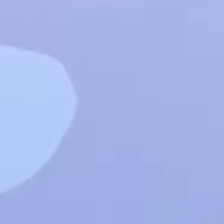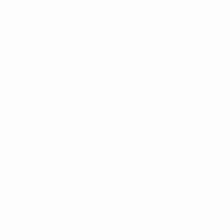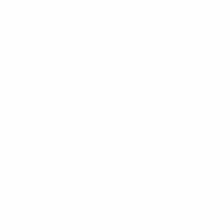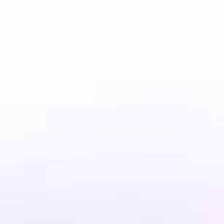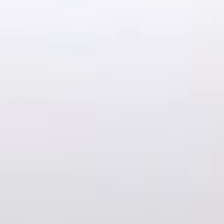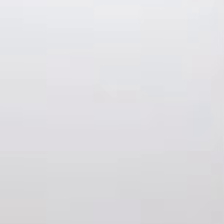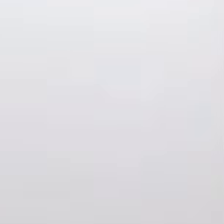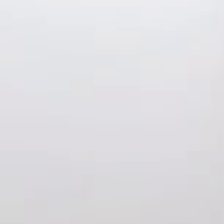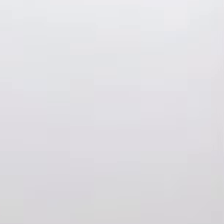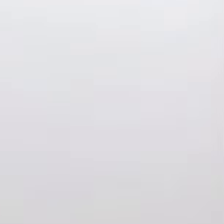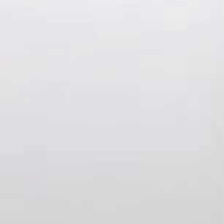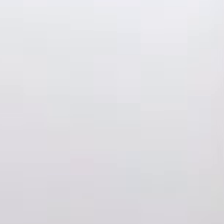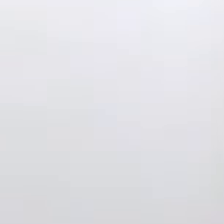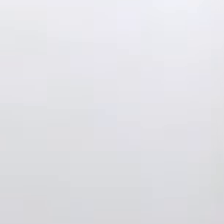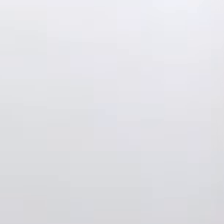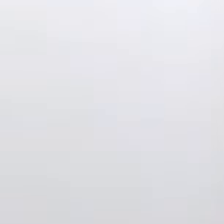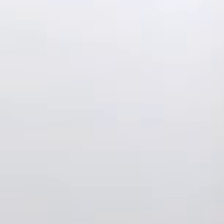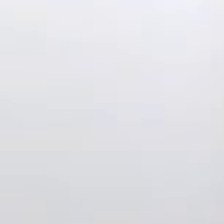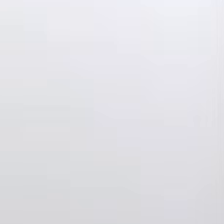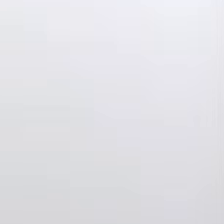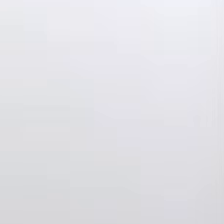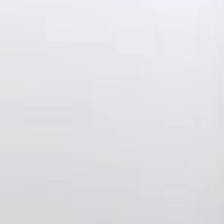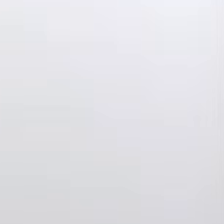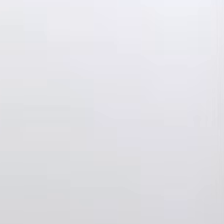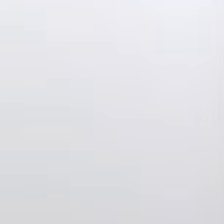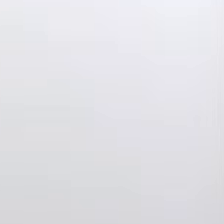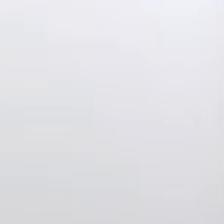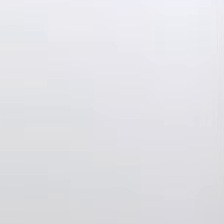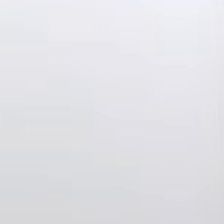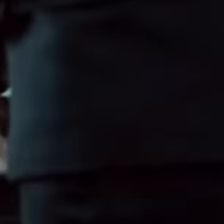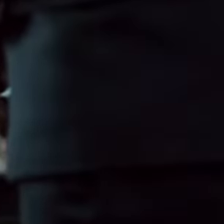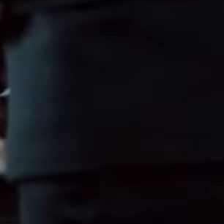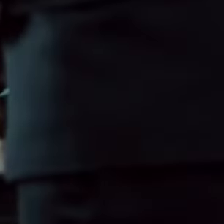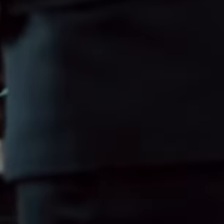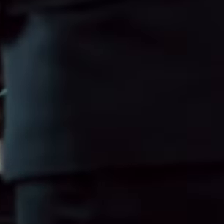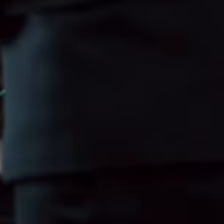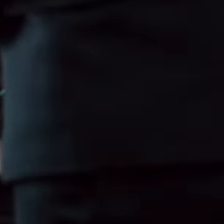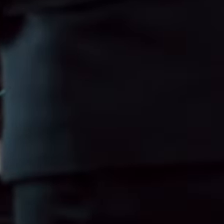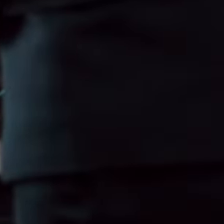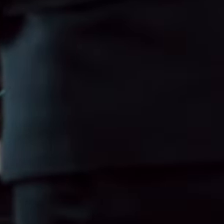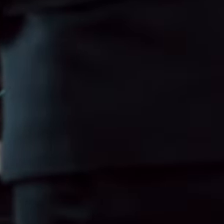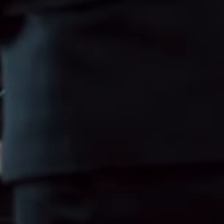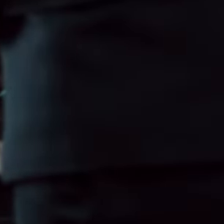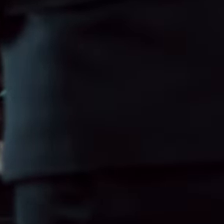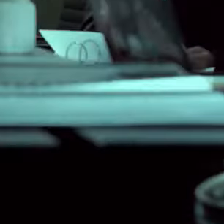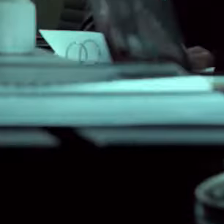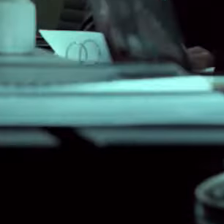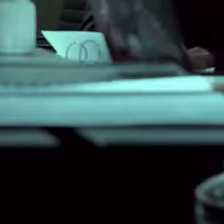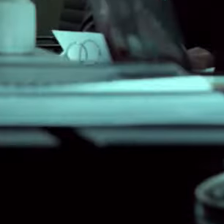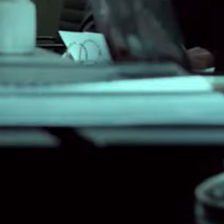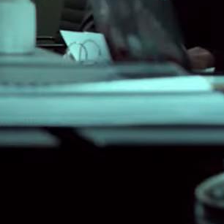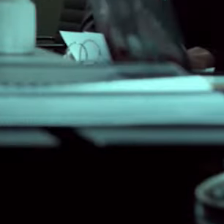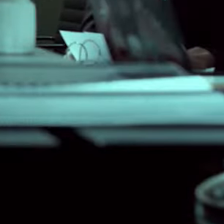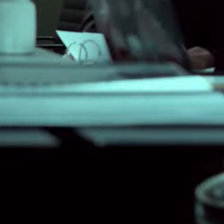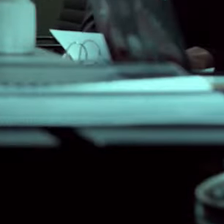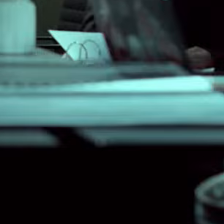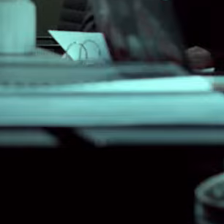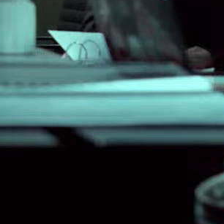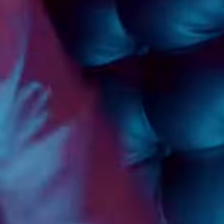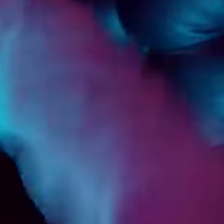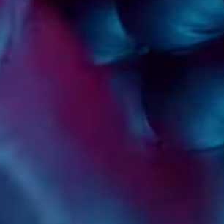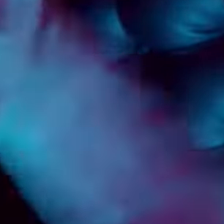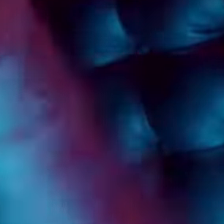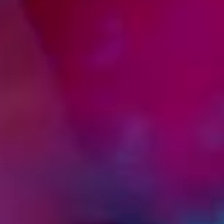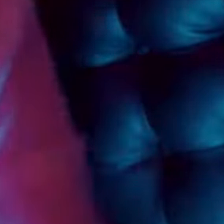esukatnyaes di kepada and daripada RTM Judah untuk Judah